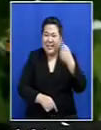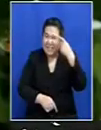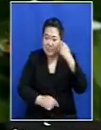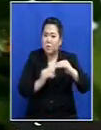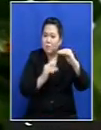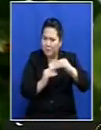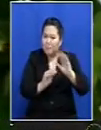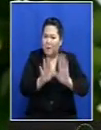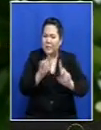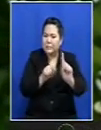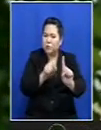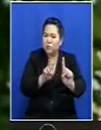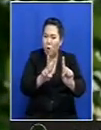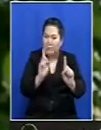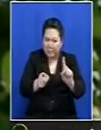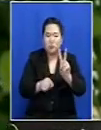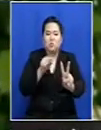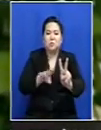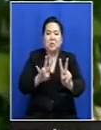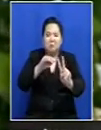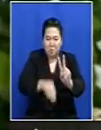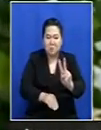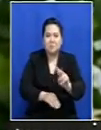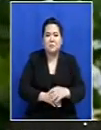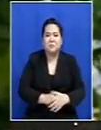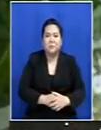าจะหดตัว 1.2% ค่ะ